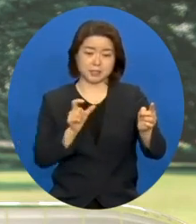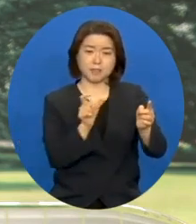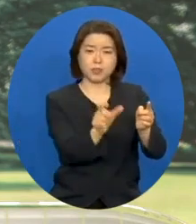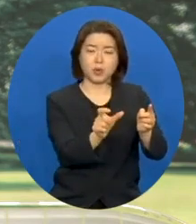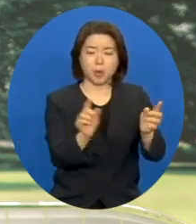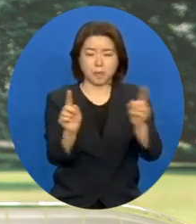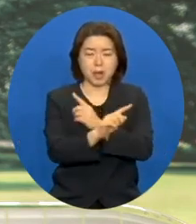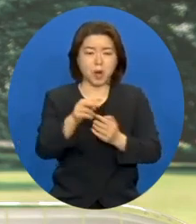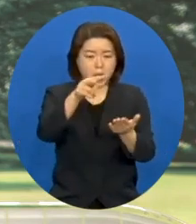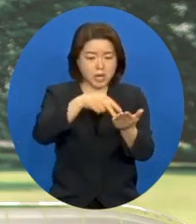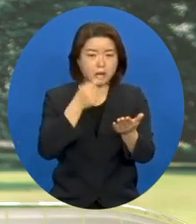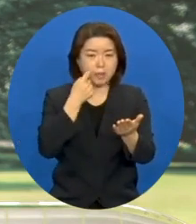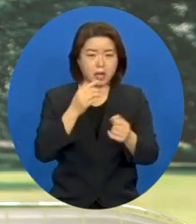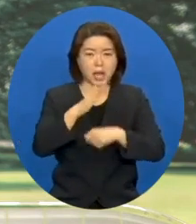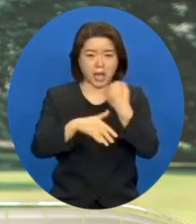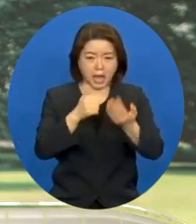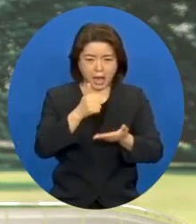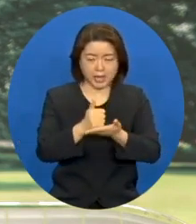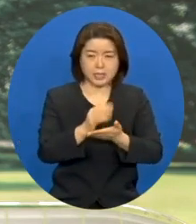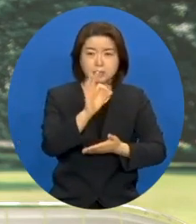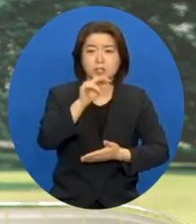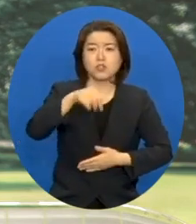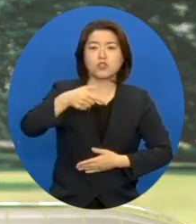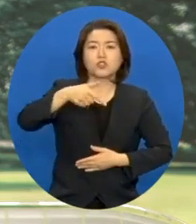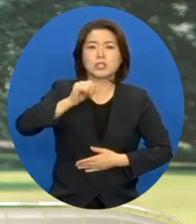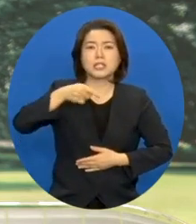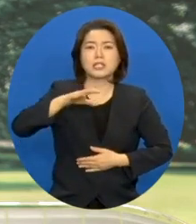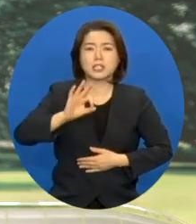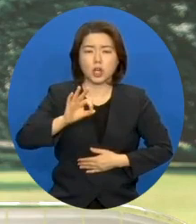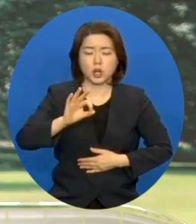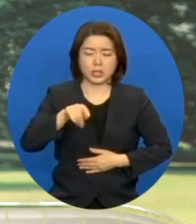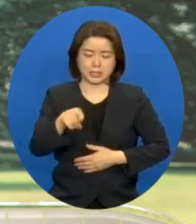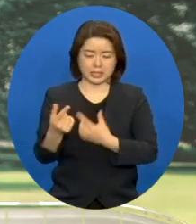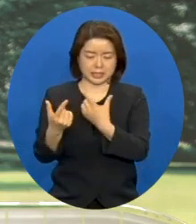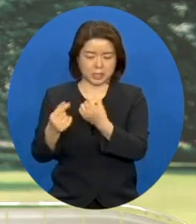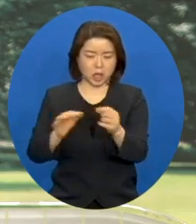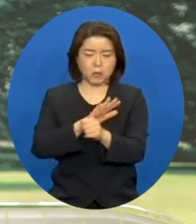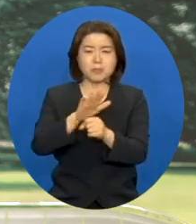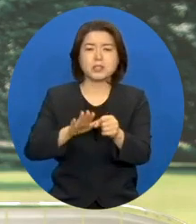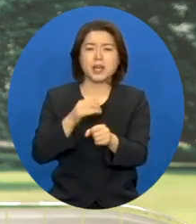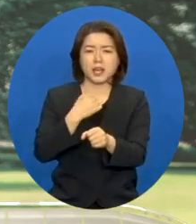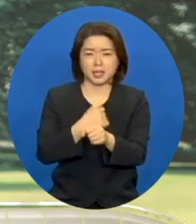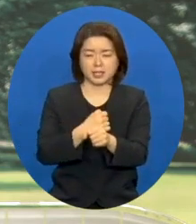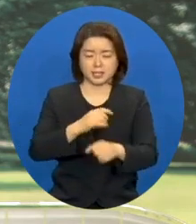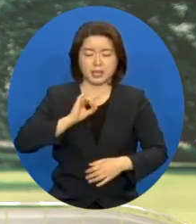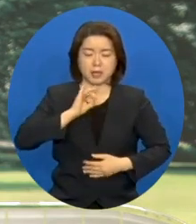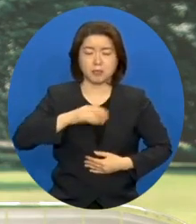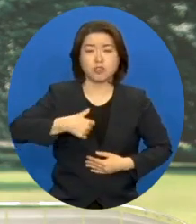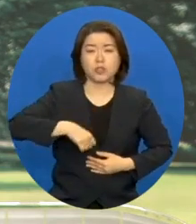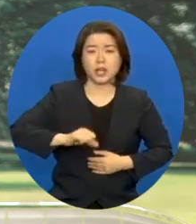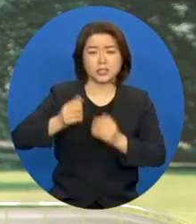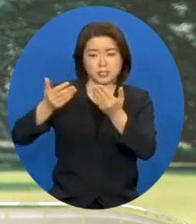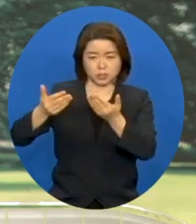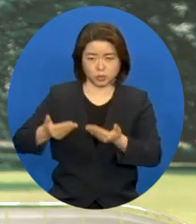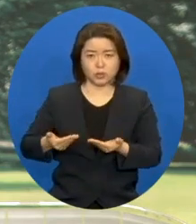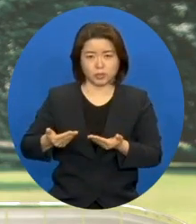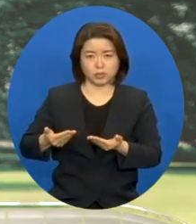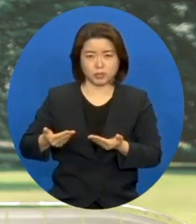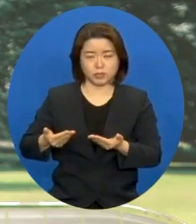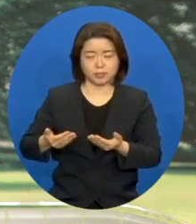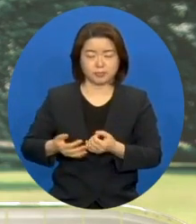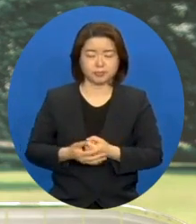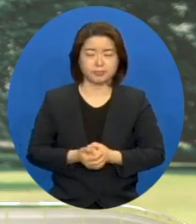읽어보세요. 하나님이 유기성을 이처럼 사랑하사 독생자를 주셨으니